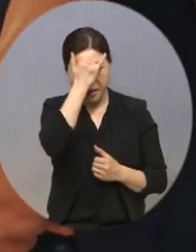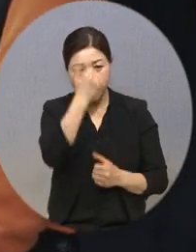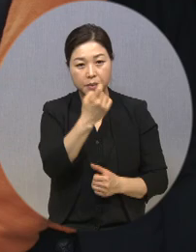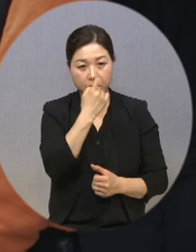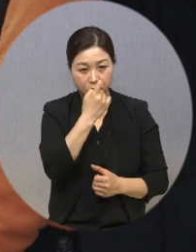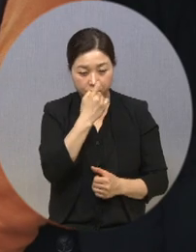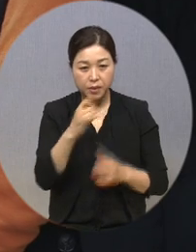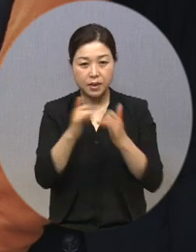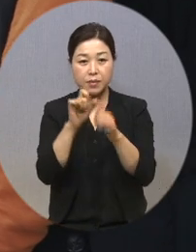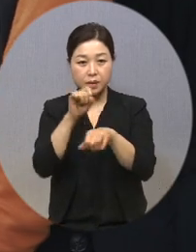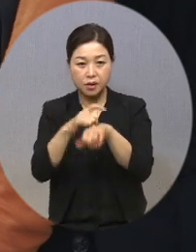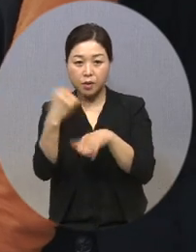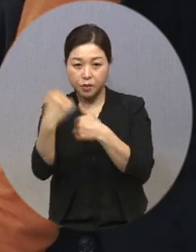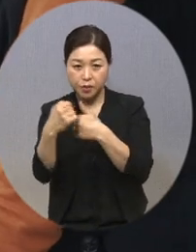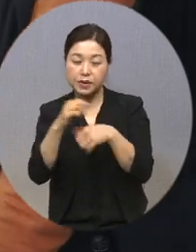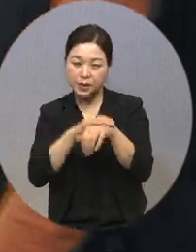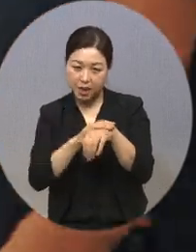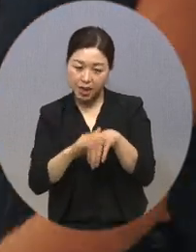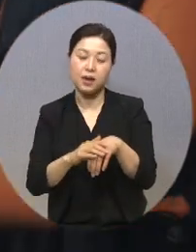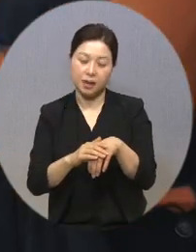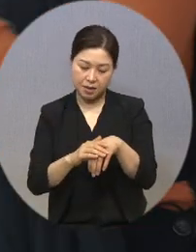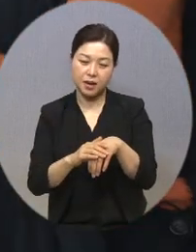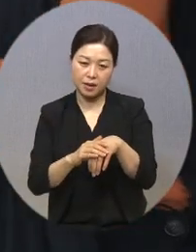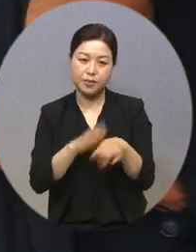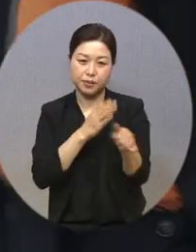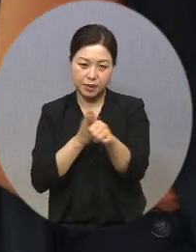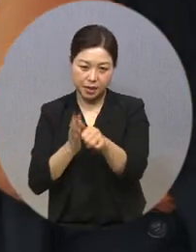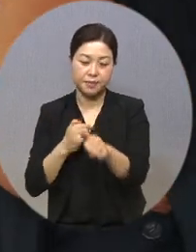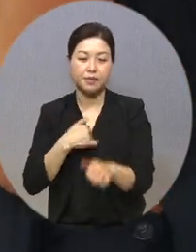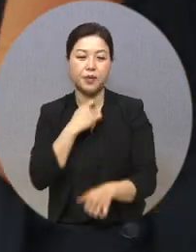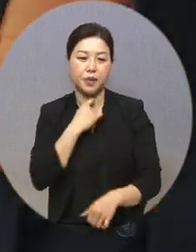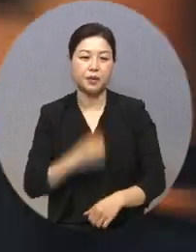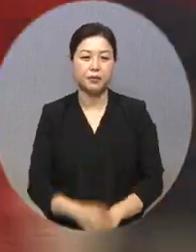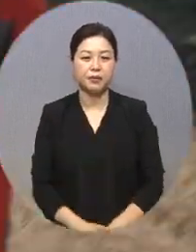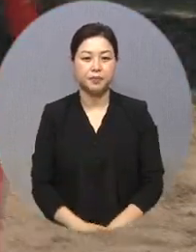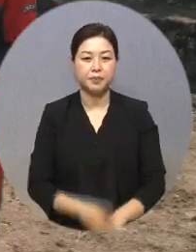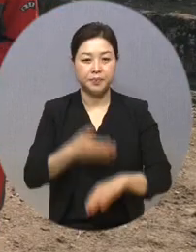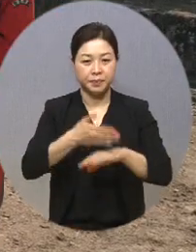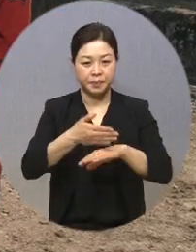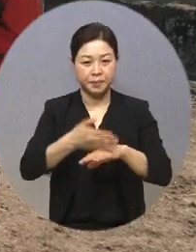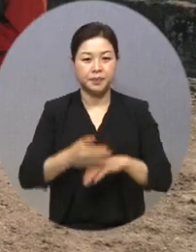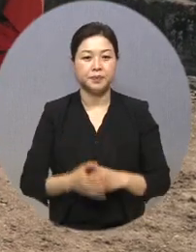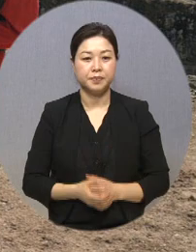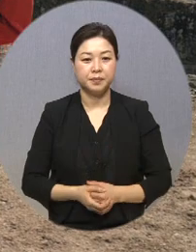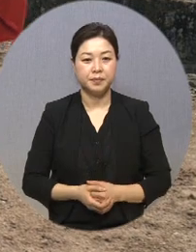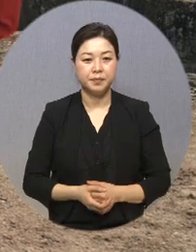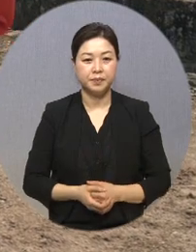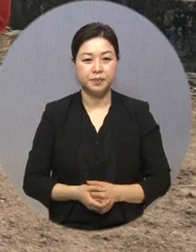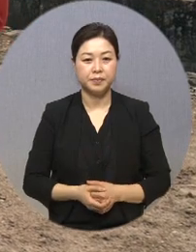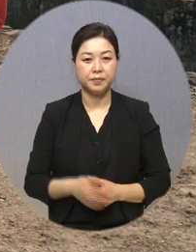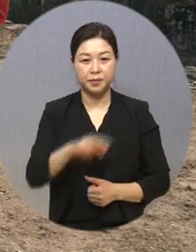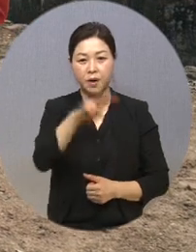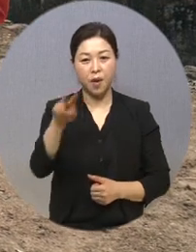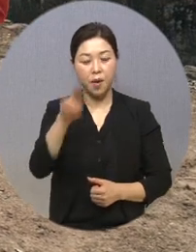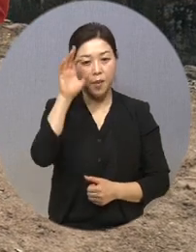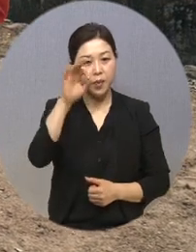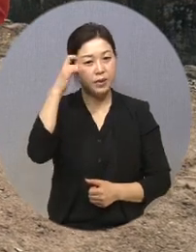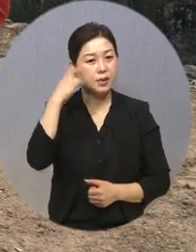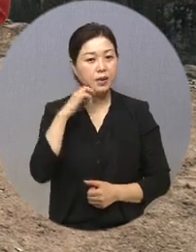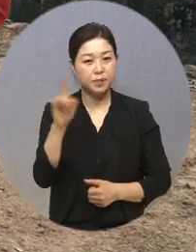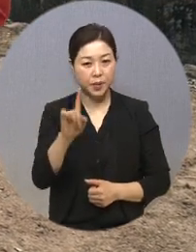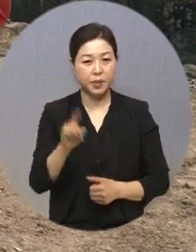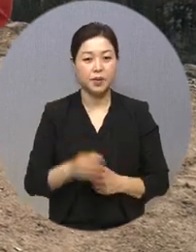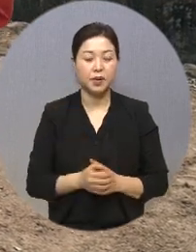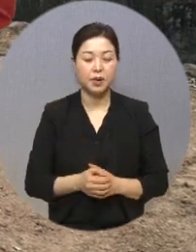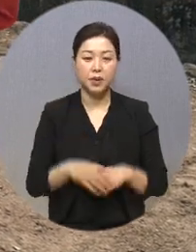됐으면 그렇죠. 제 마지막 발음입니다. 와, 감사합니다. 쓱 한번 들어보셨는데 느낌이 어떠셨을까요? 정말